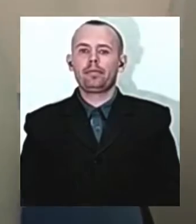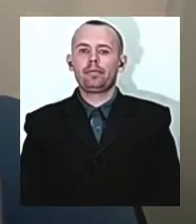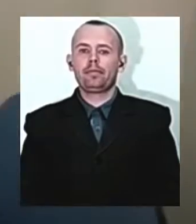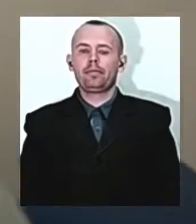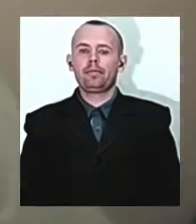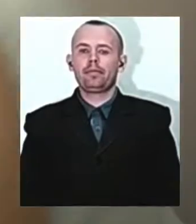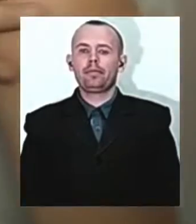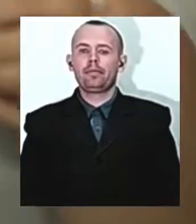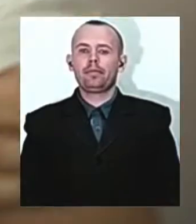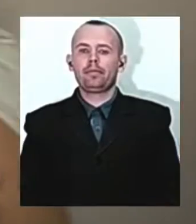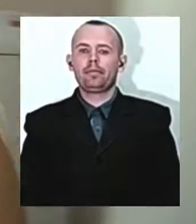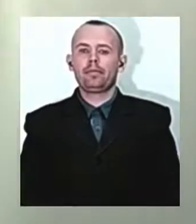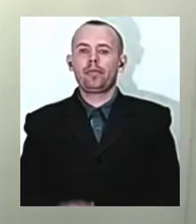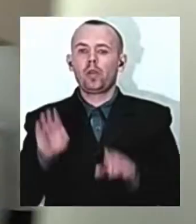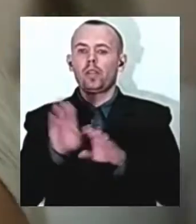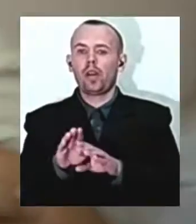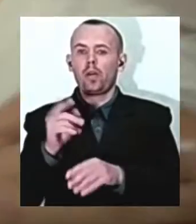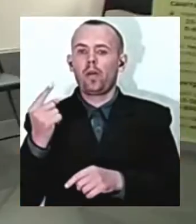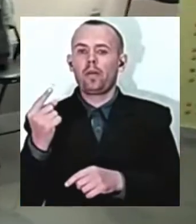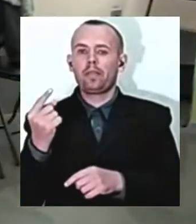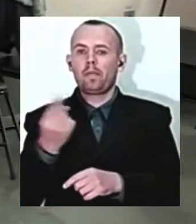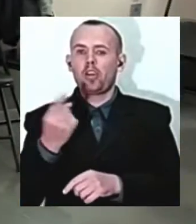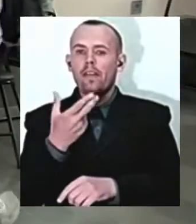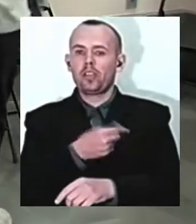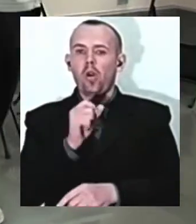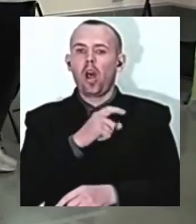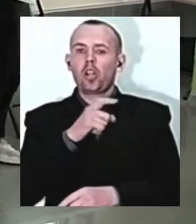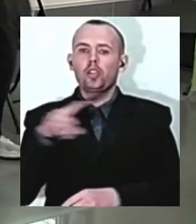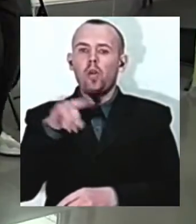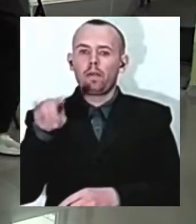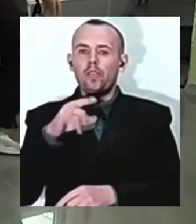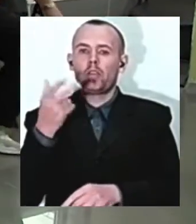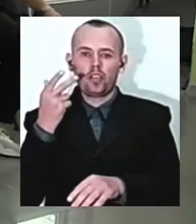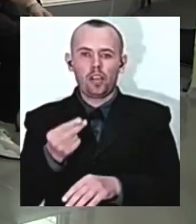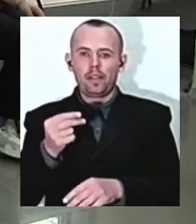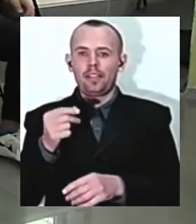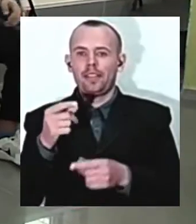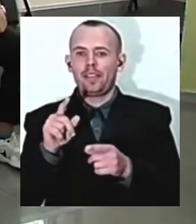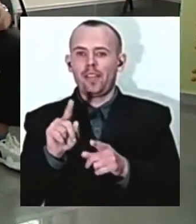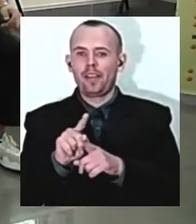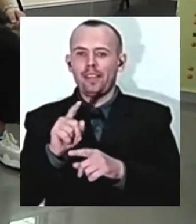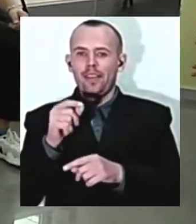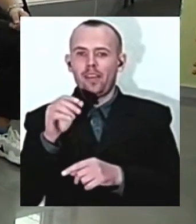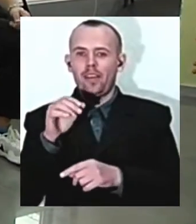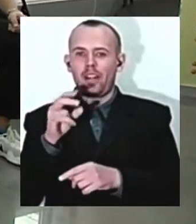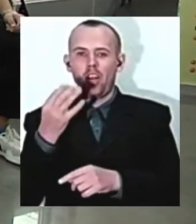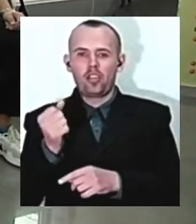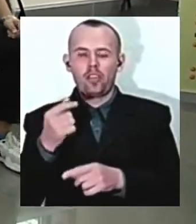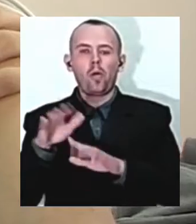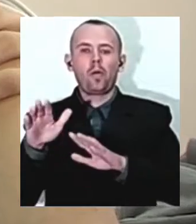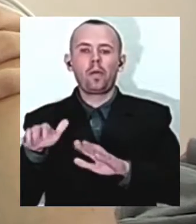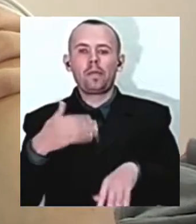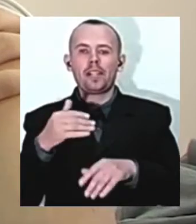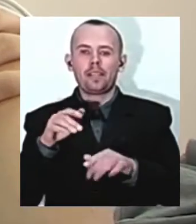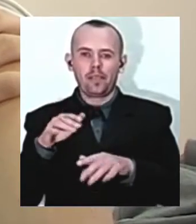Так, першим в центрі вакцинації в Одеському аеропорту щепився 13-річний Лев Шавлюк. Після процедури лікарка попросила